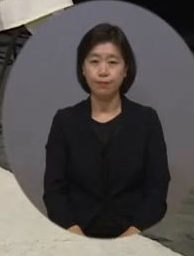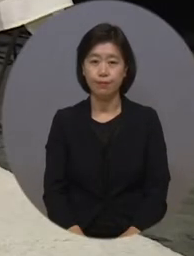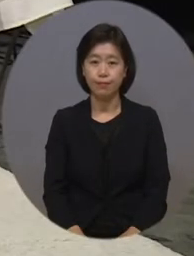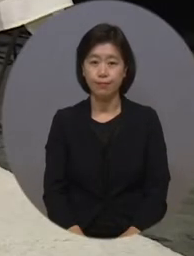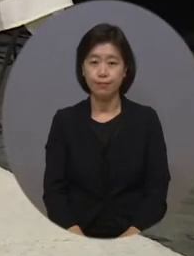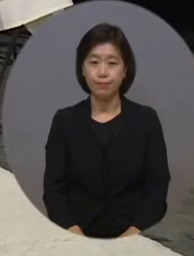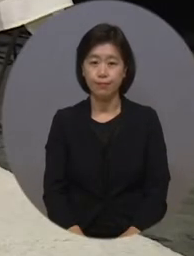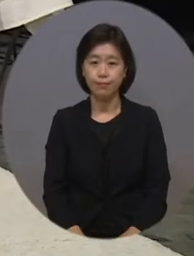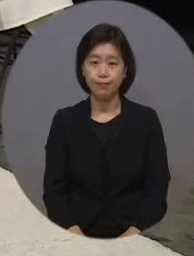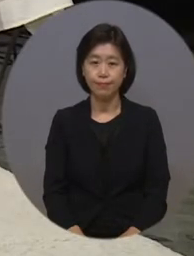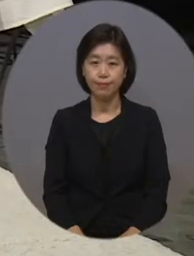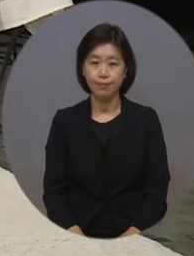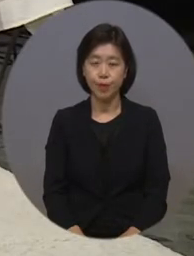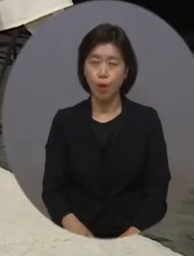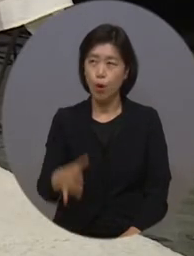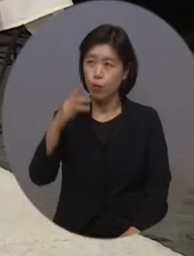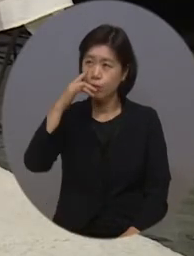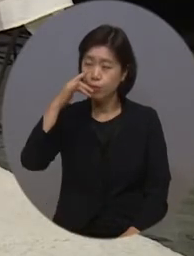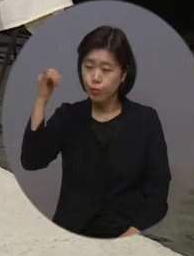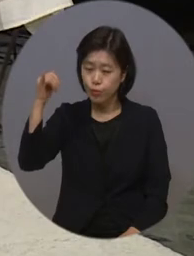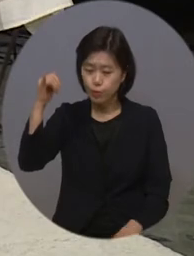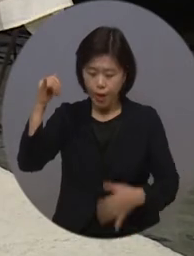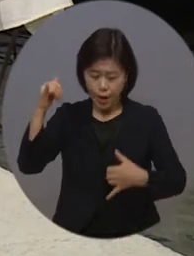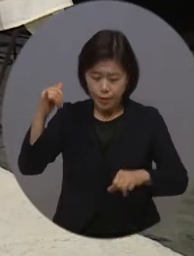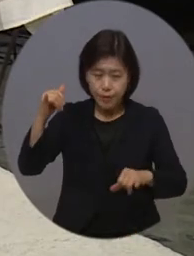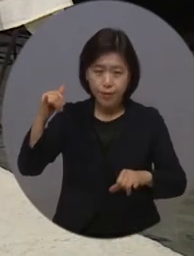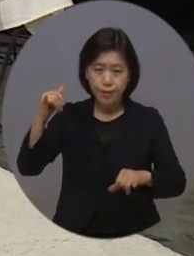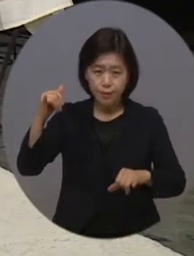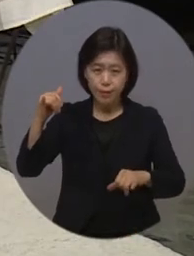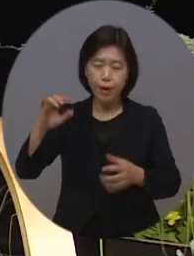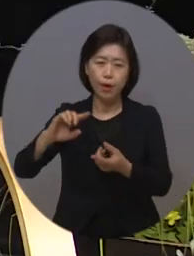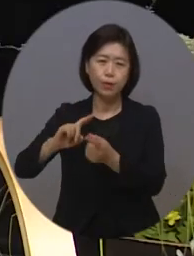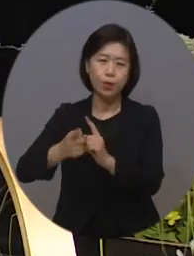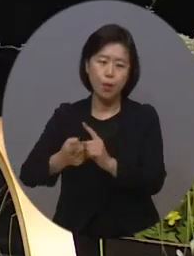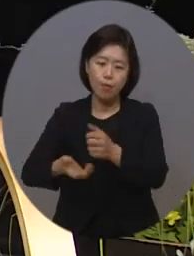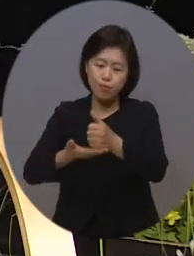세대와 세대가 서로 위로하고 응원해야 할 이 시절에